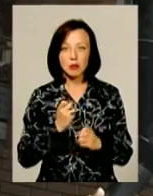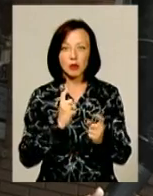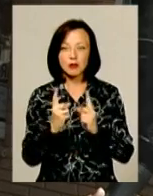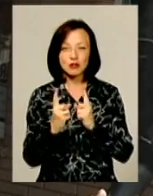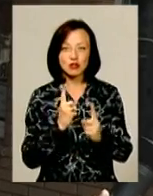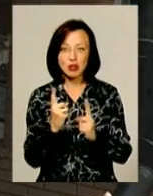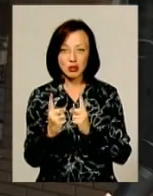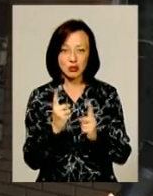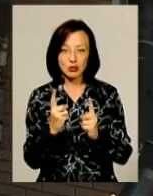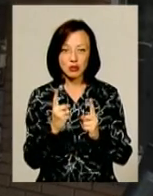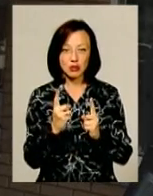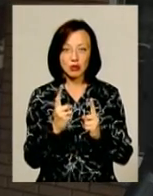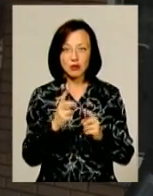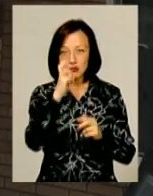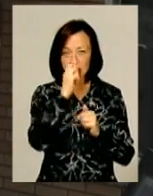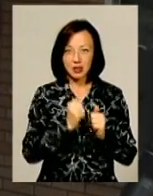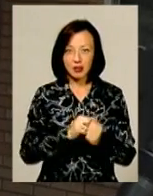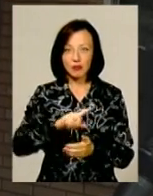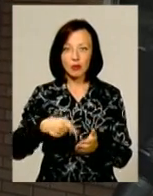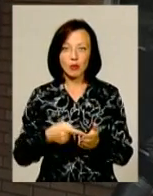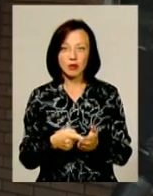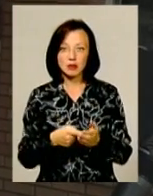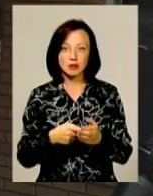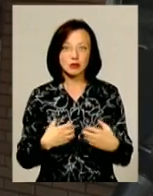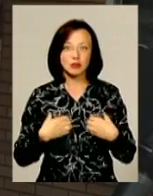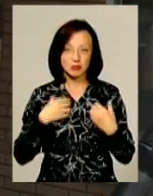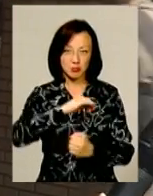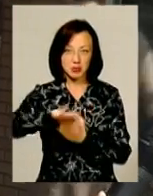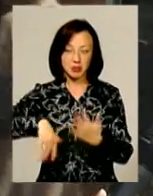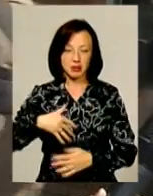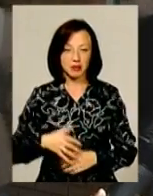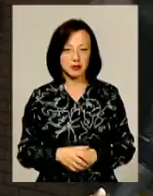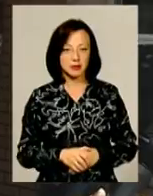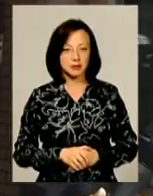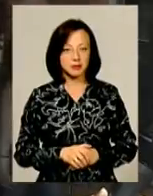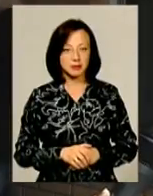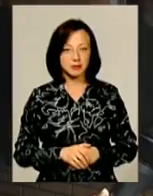движению, що в стране, що в городі, безпредел.